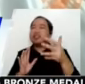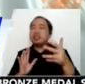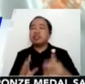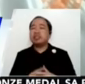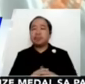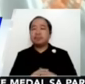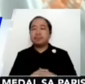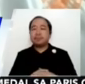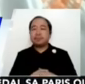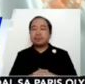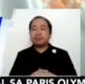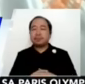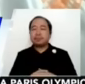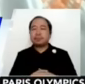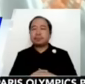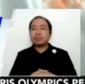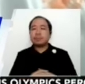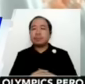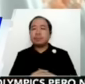Very